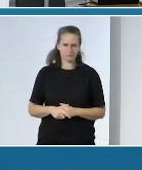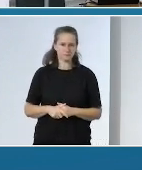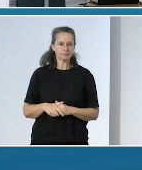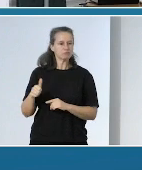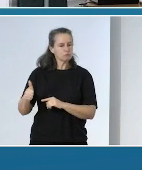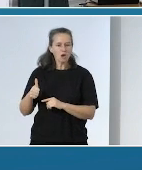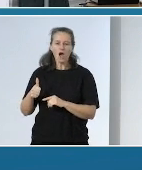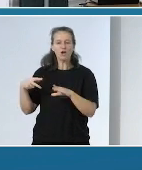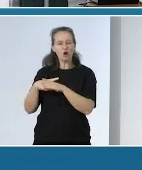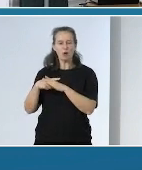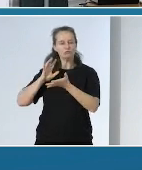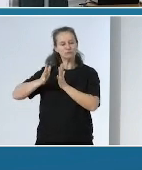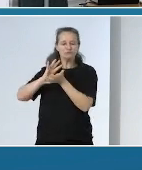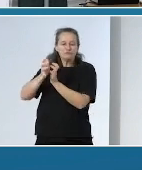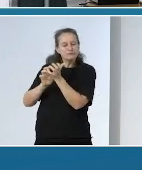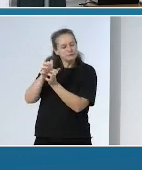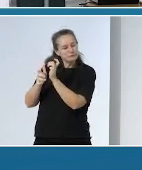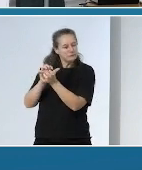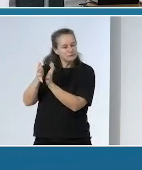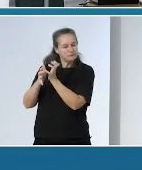Elle commence à babiller en LSF, Émilie.